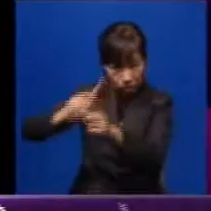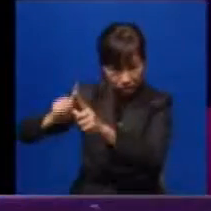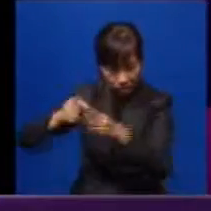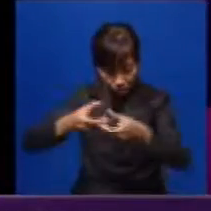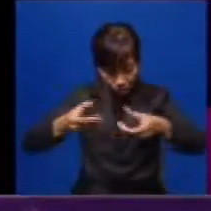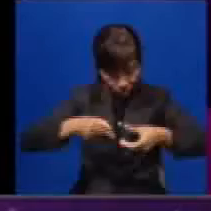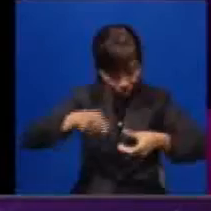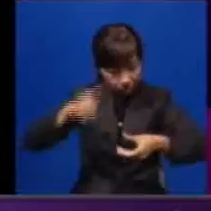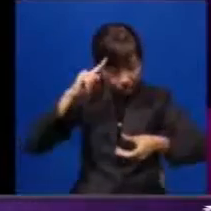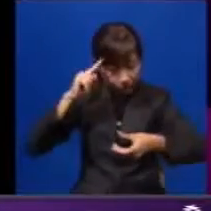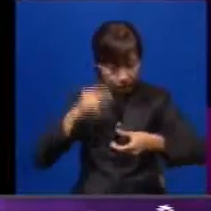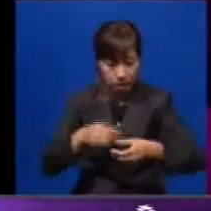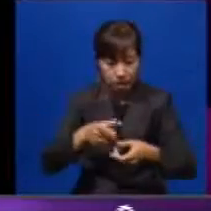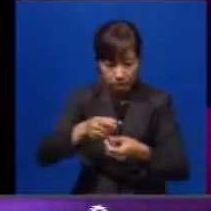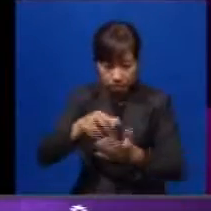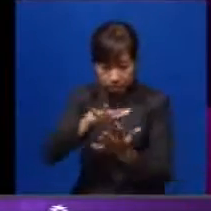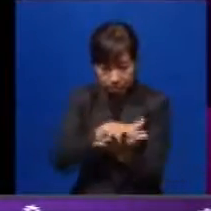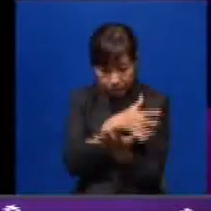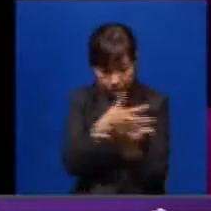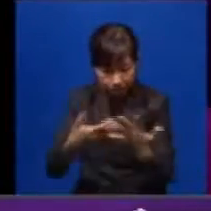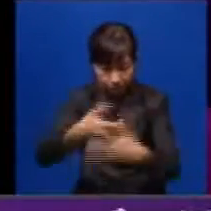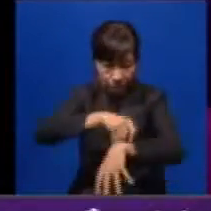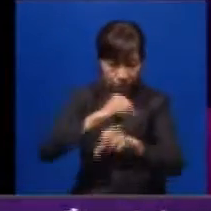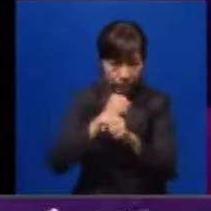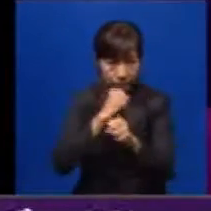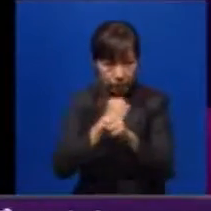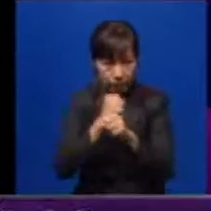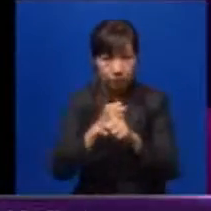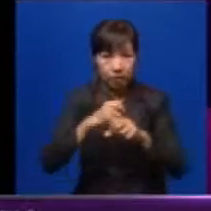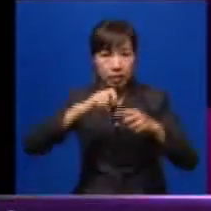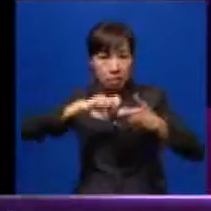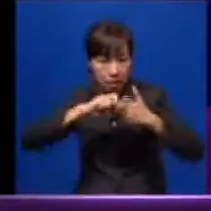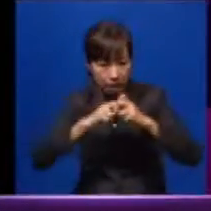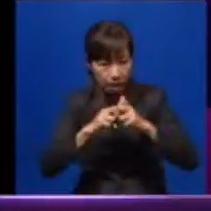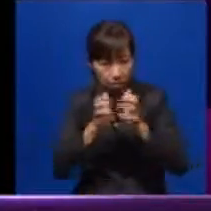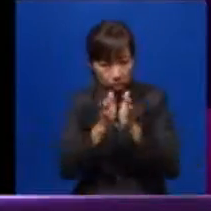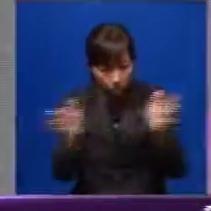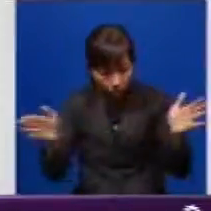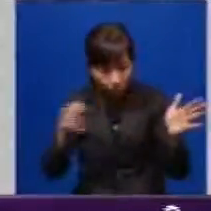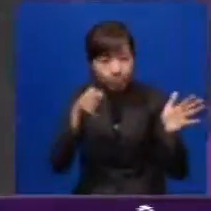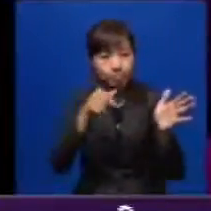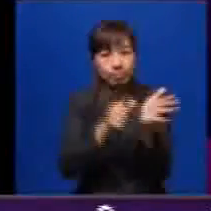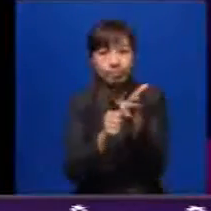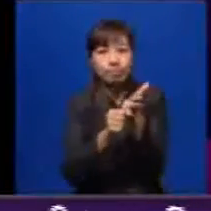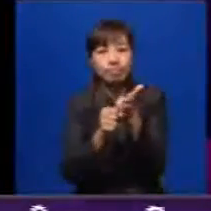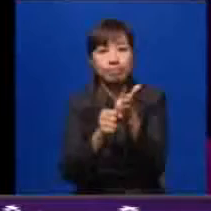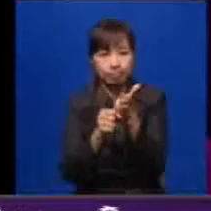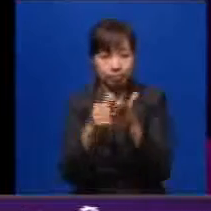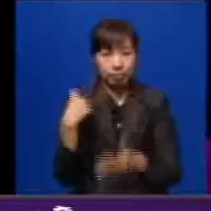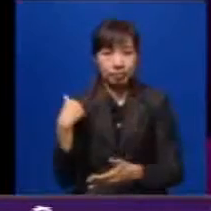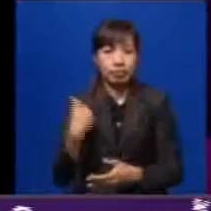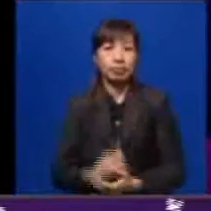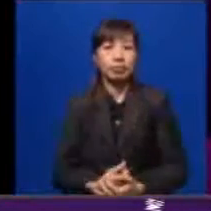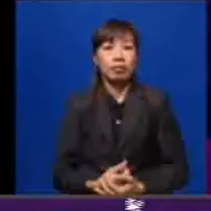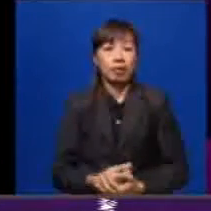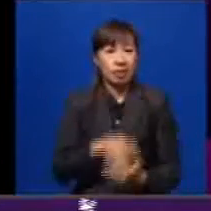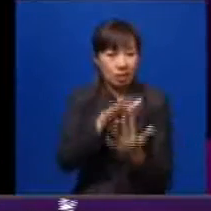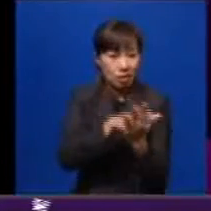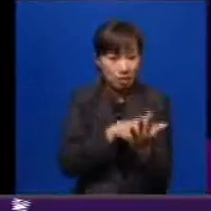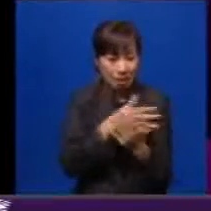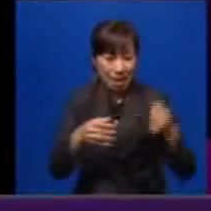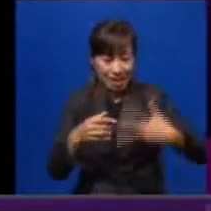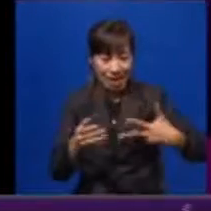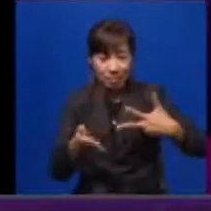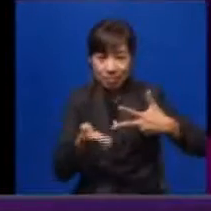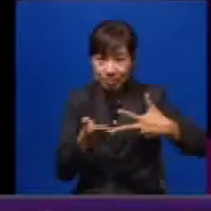แนวทางการปฏิบัติประกอบการพิจารณาการแก้ไขปัญหาในภาพรวมต่อไปโดยโครงสร้างของแผนปฏิบัติ